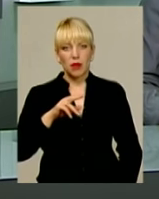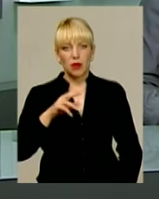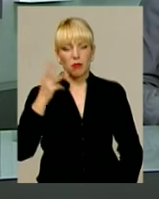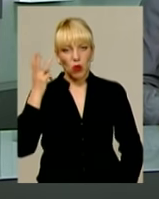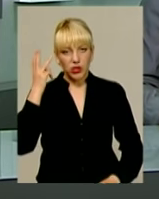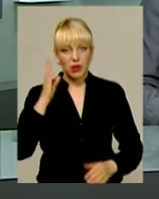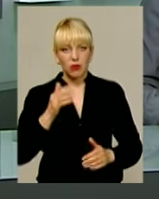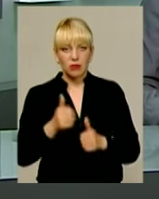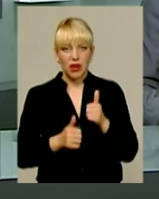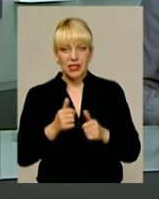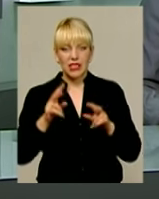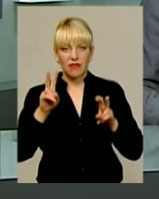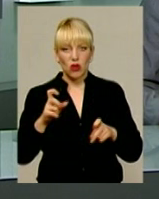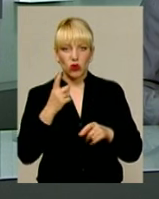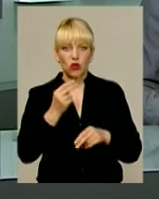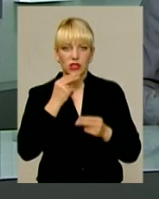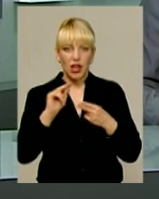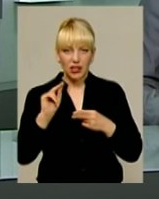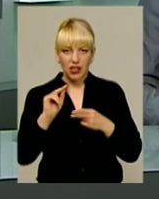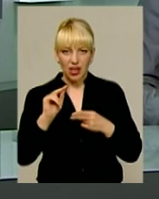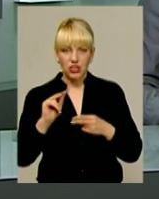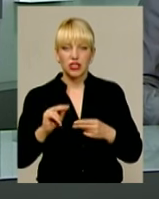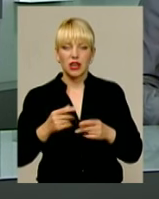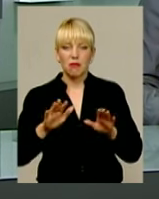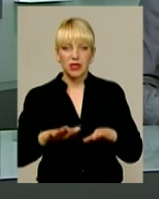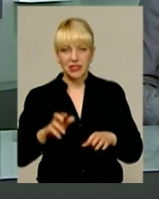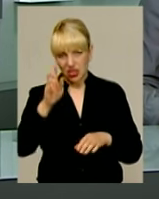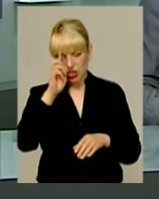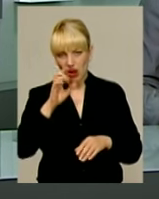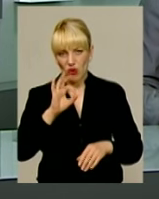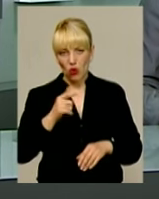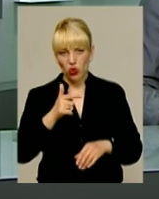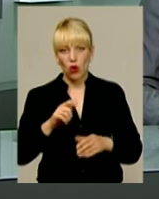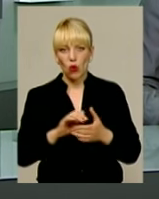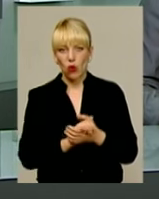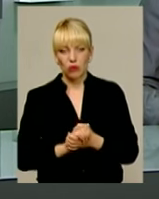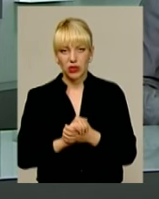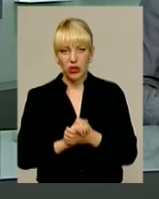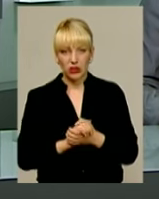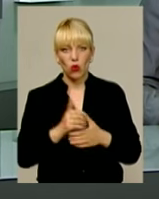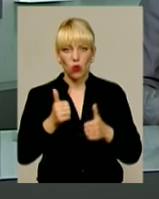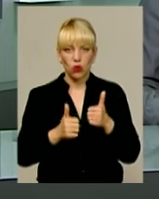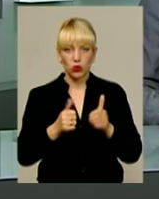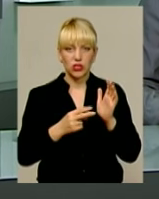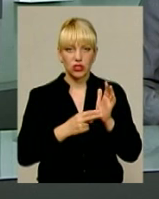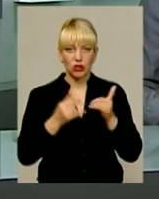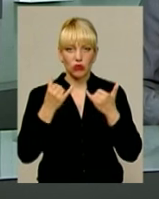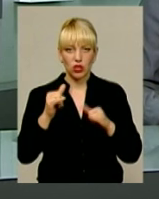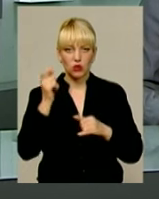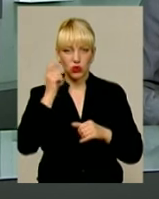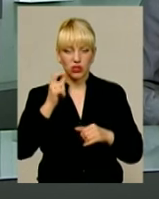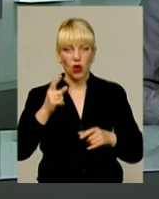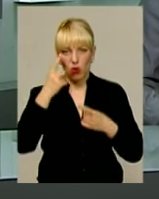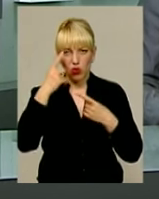одного з найкращих історичних міст держави. Оргкомітет конкурсу «Сім чудес України» оголосив фіналістів. Серед них